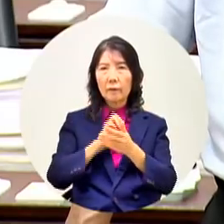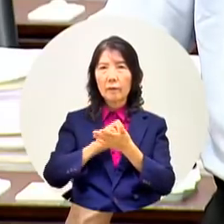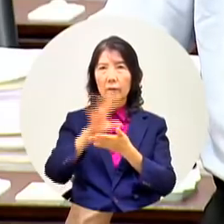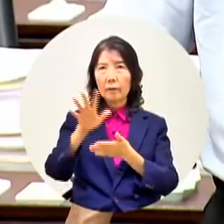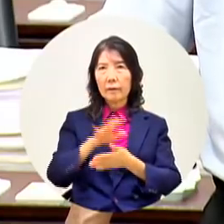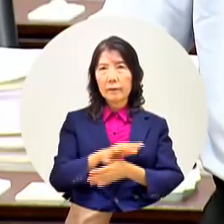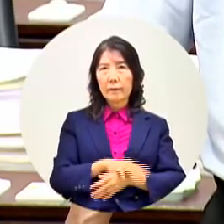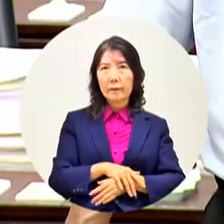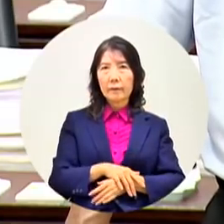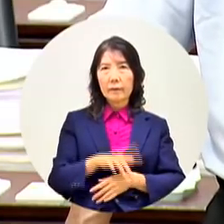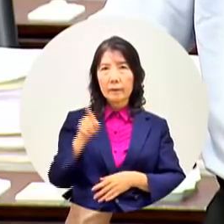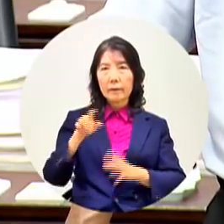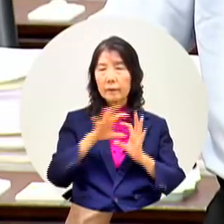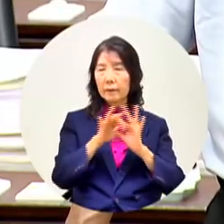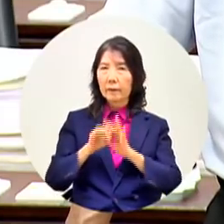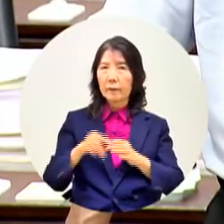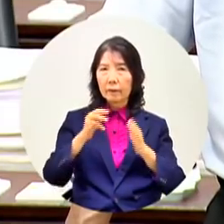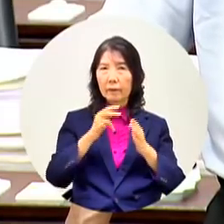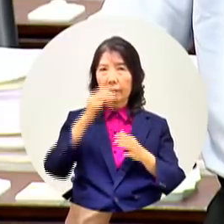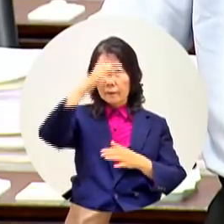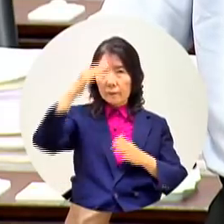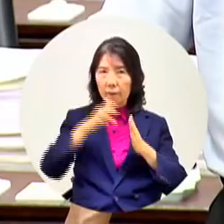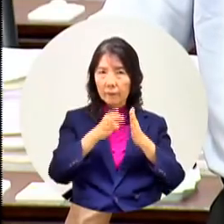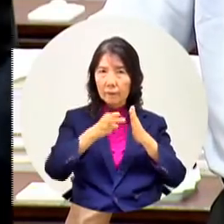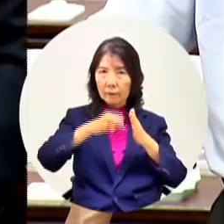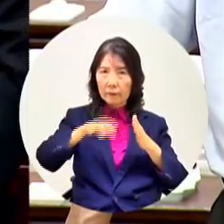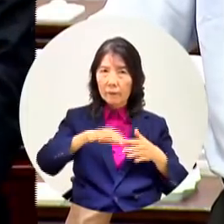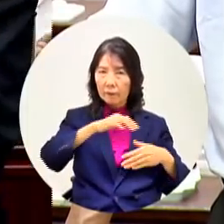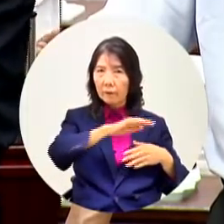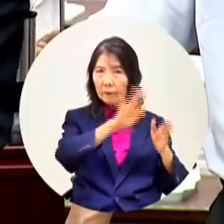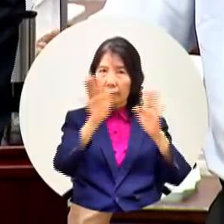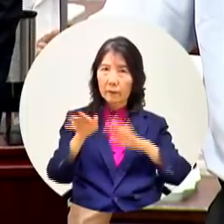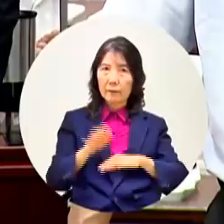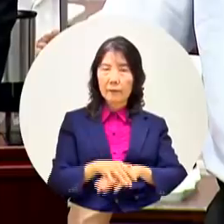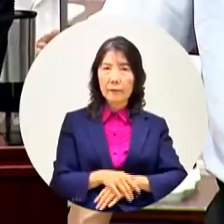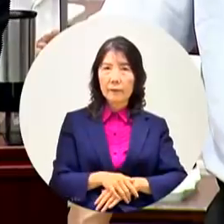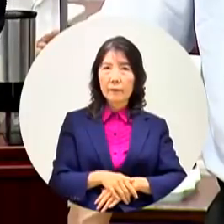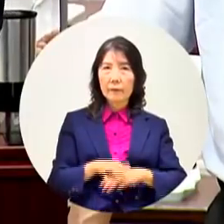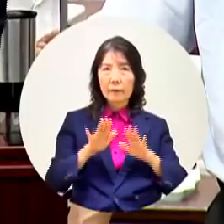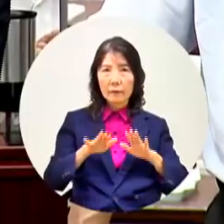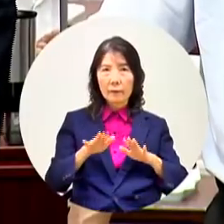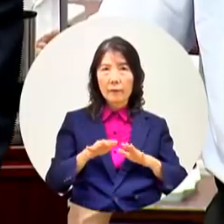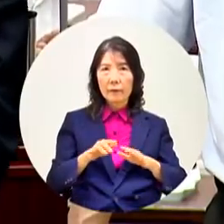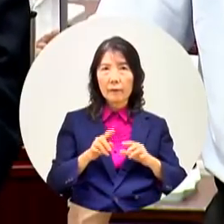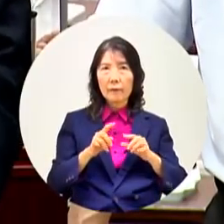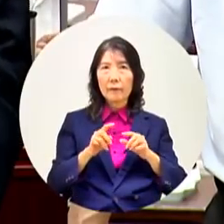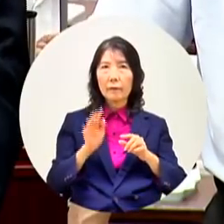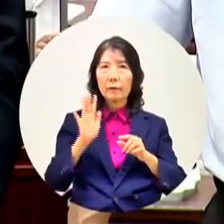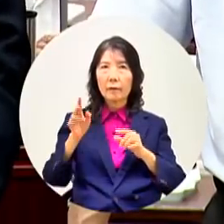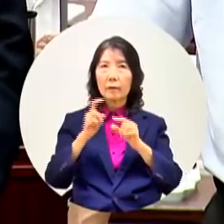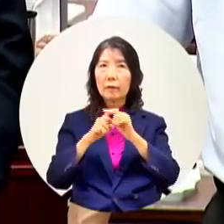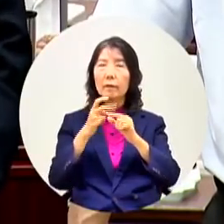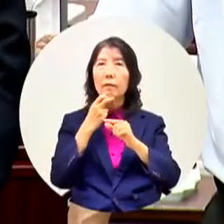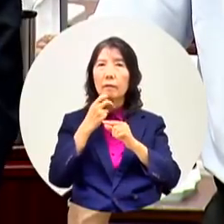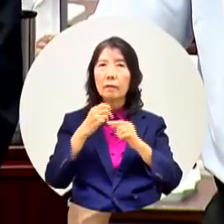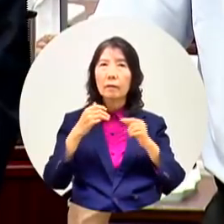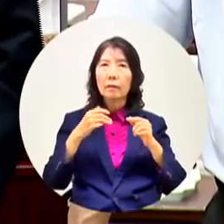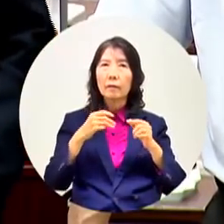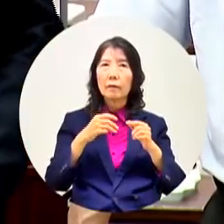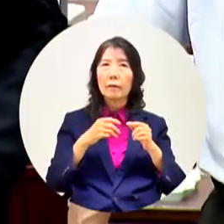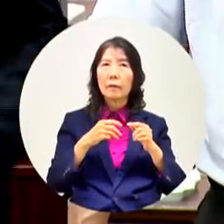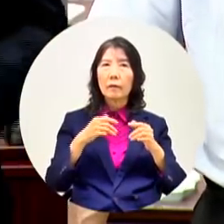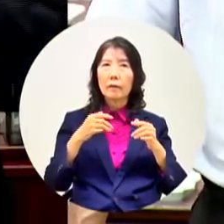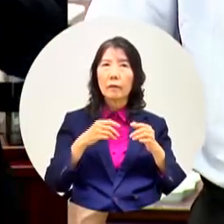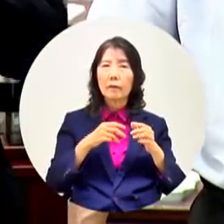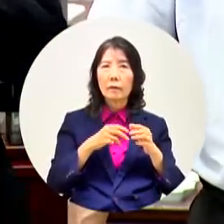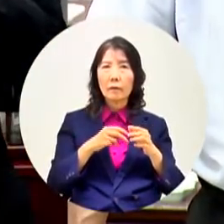咧关心咧咱咧凤山迄个车道的进度哈，他说这个目前是咱中央哈交通部铁道局咧新办哦，那